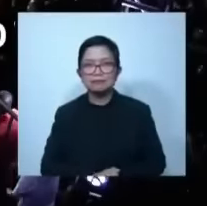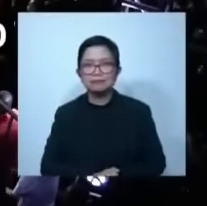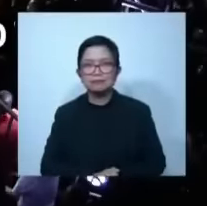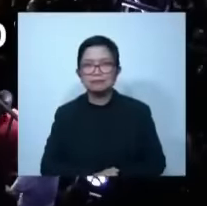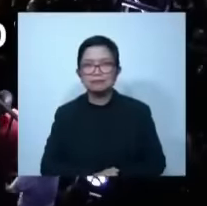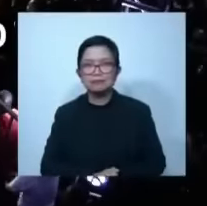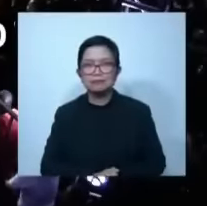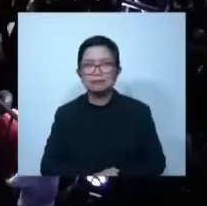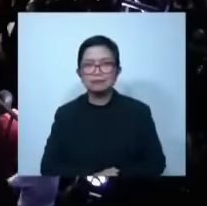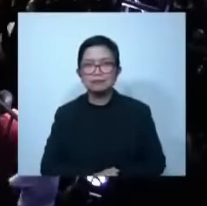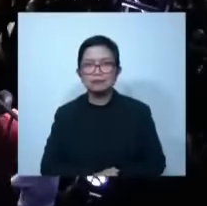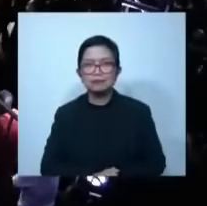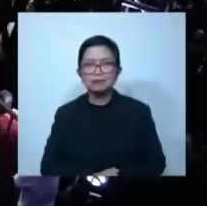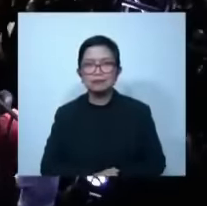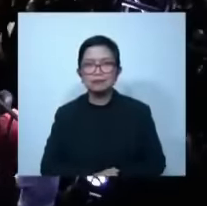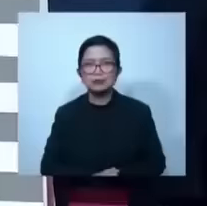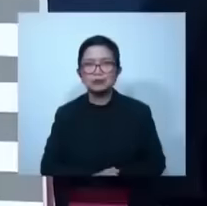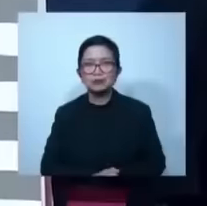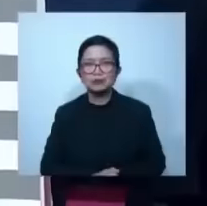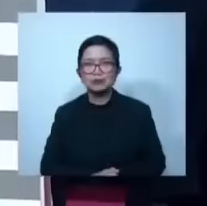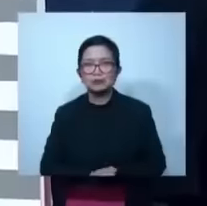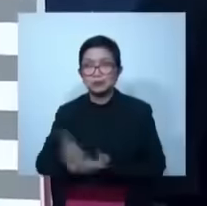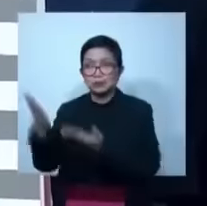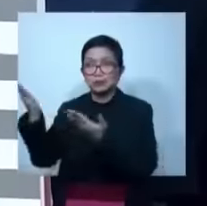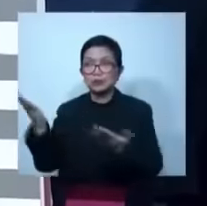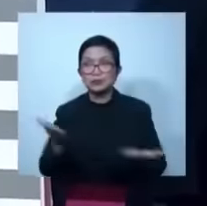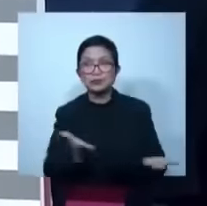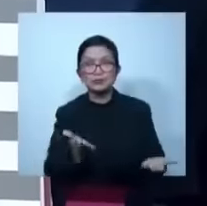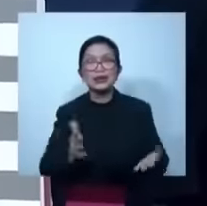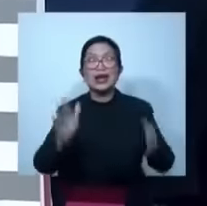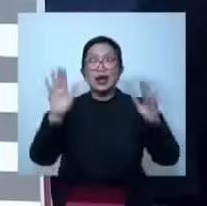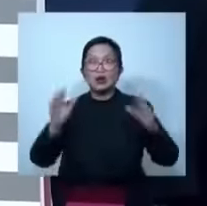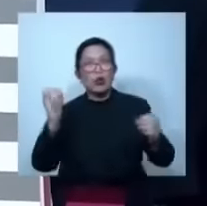tempat. Berikutnya kami persilahkan, harap